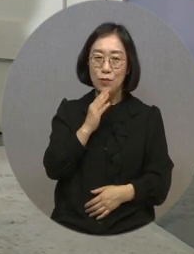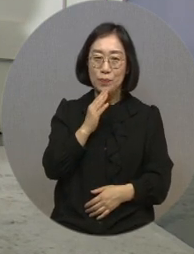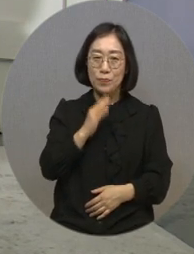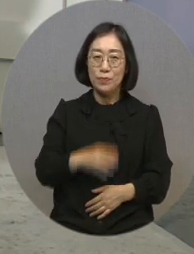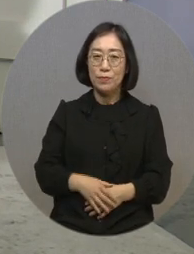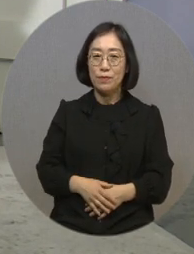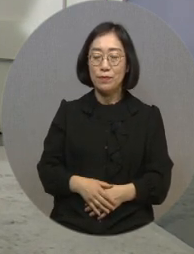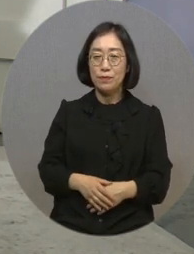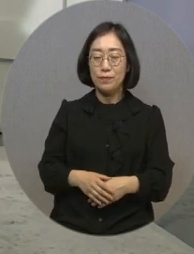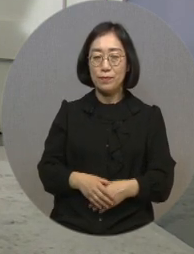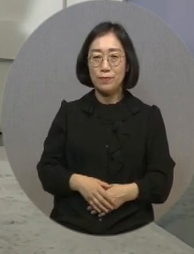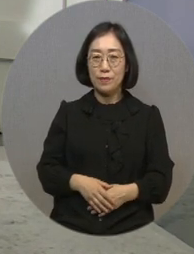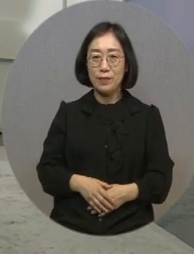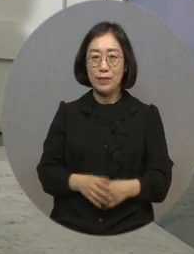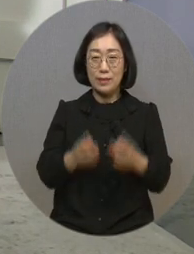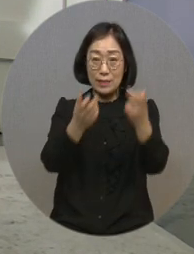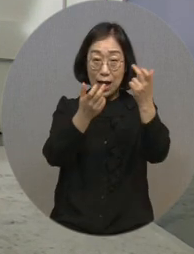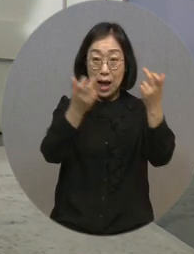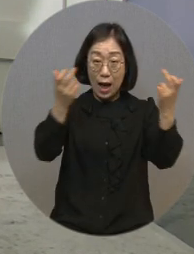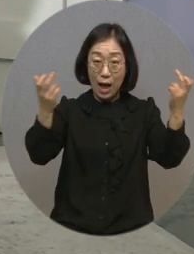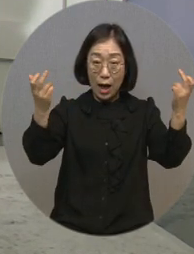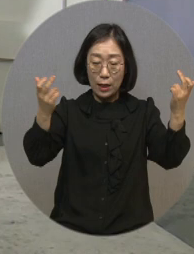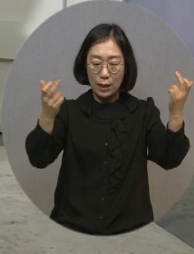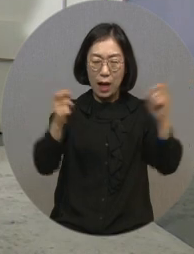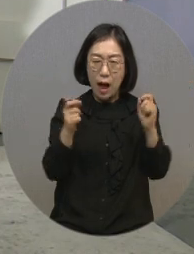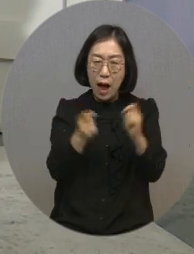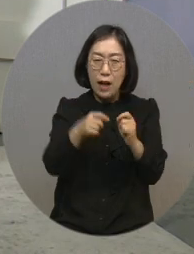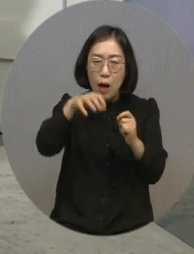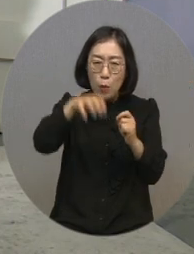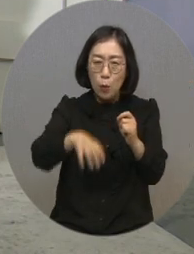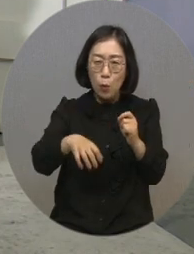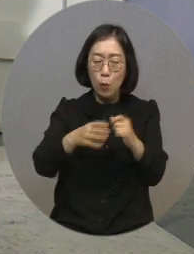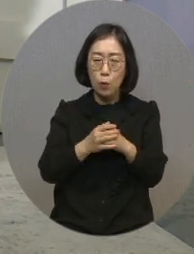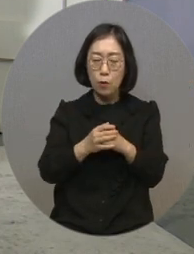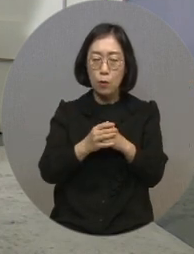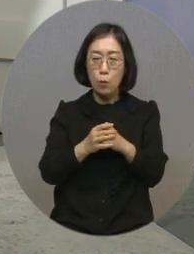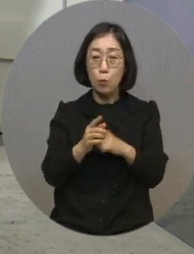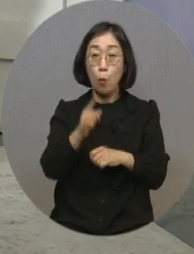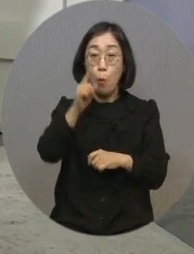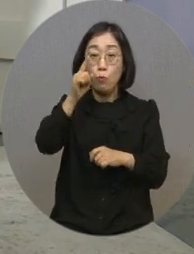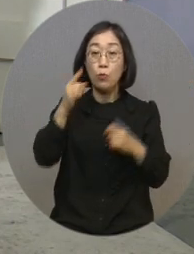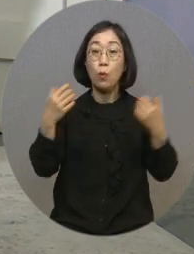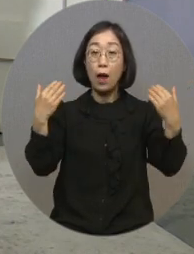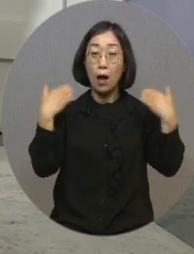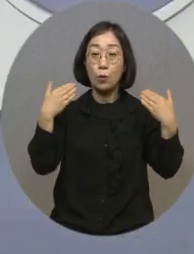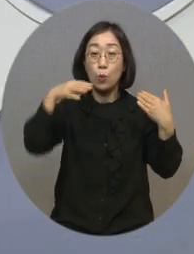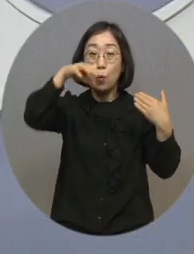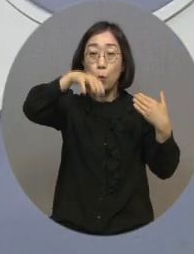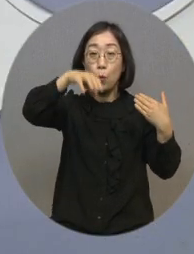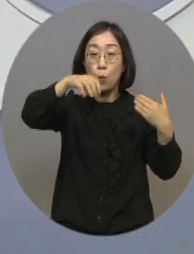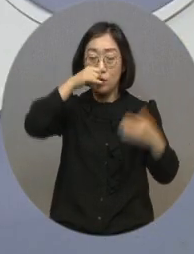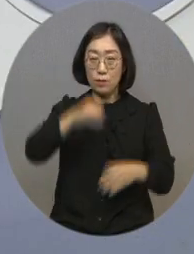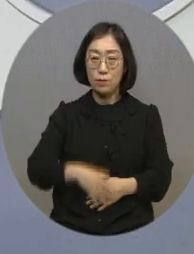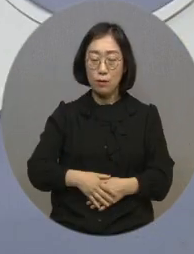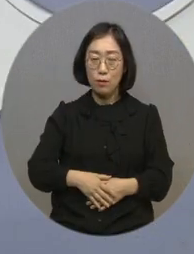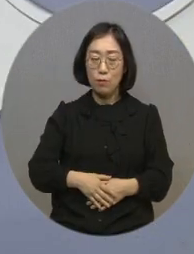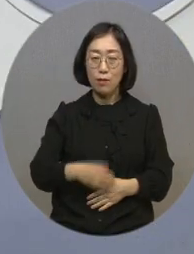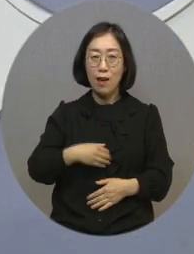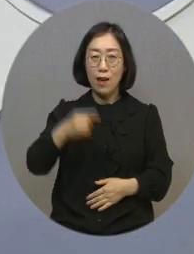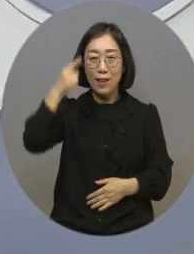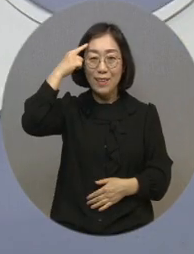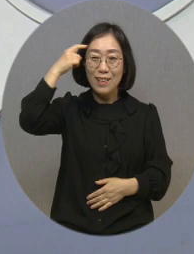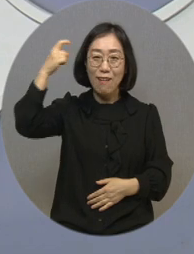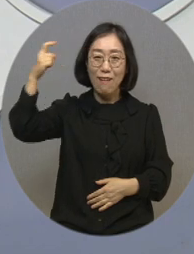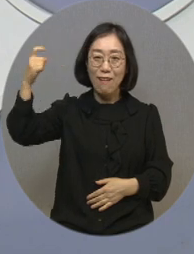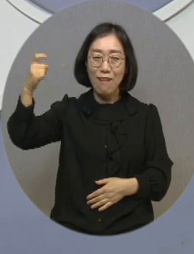치면은 유달산 기슭이 있기 때문에 굉장히 이제 높은 지대에 있고 그리고 이제 그런 기억이 있습니다. 이제 눈이 아주